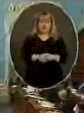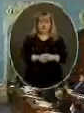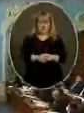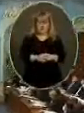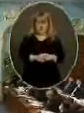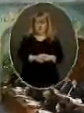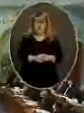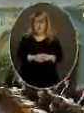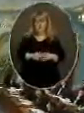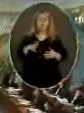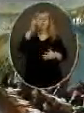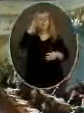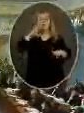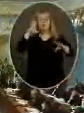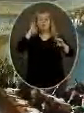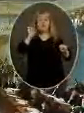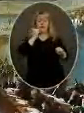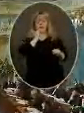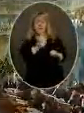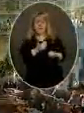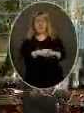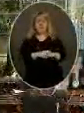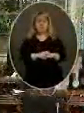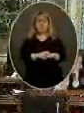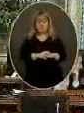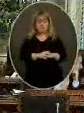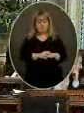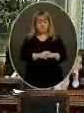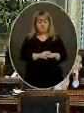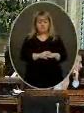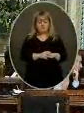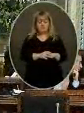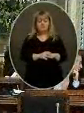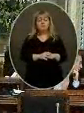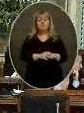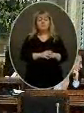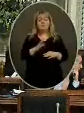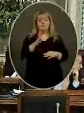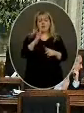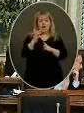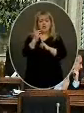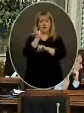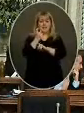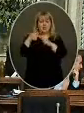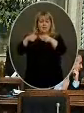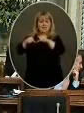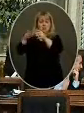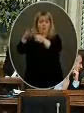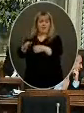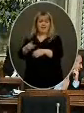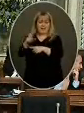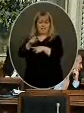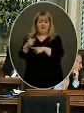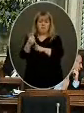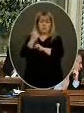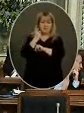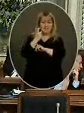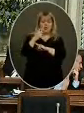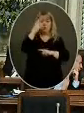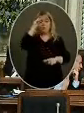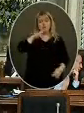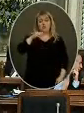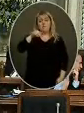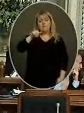Oui, M. le Président, merci. Alors, nous avons reçu une question de la part d'un citoyen de Québec, M. Martin